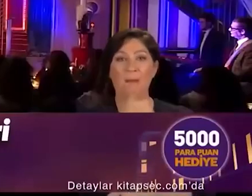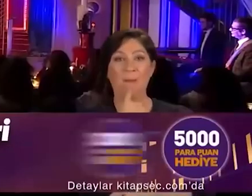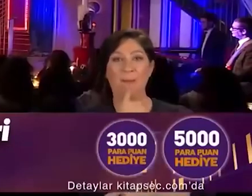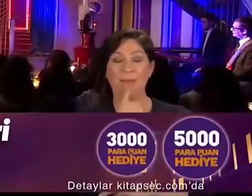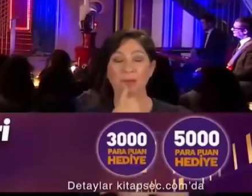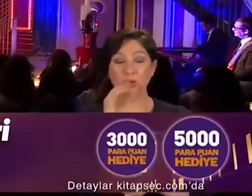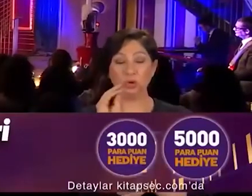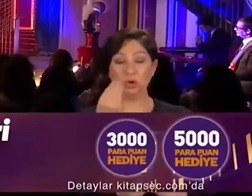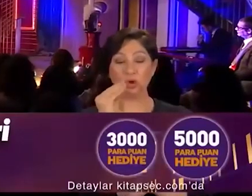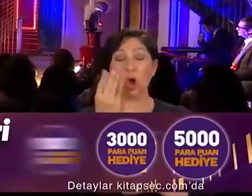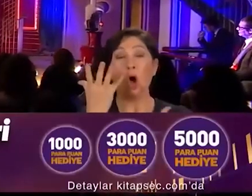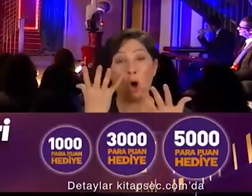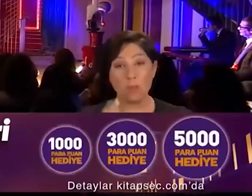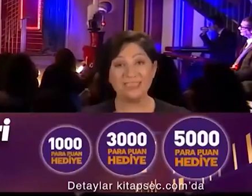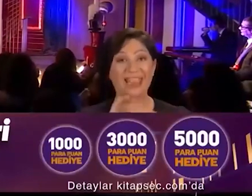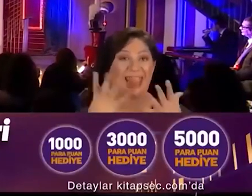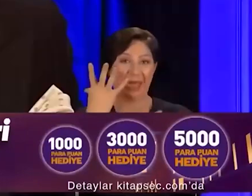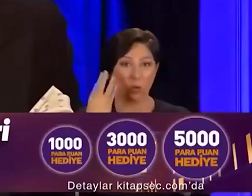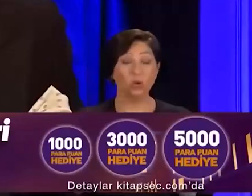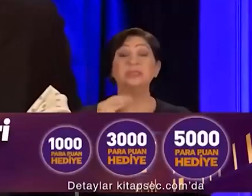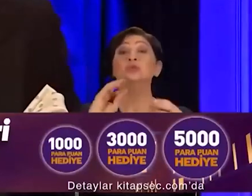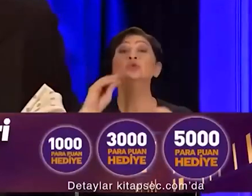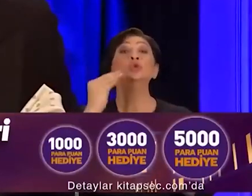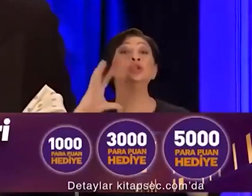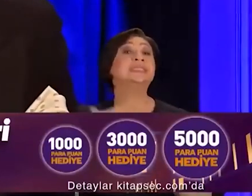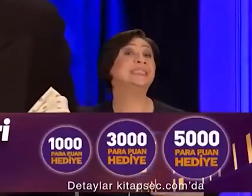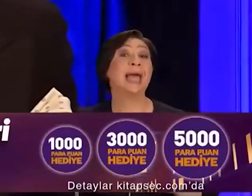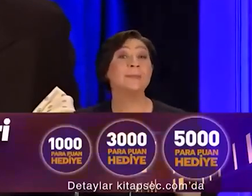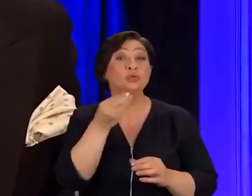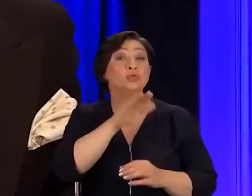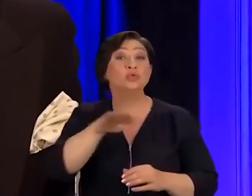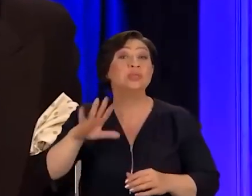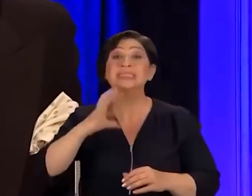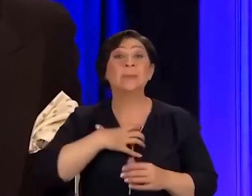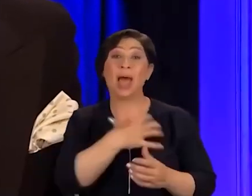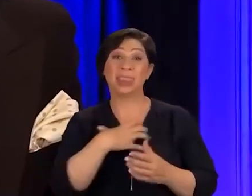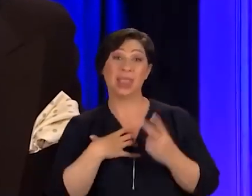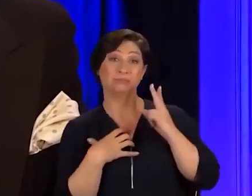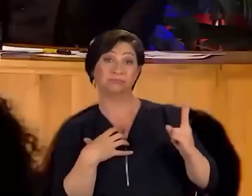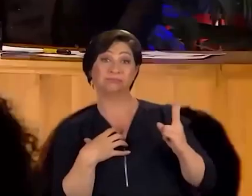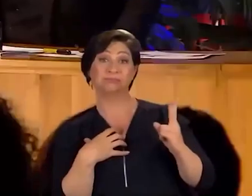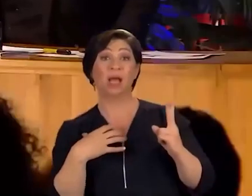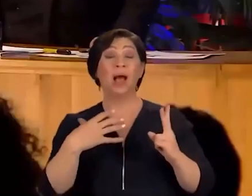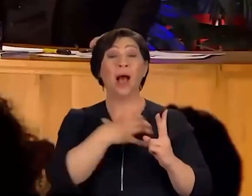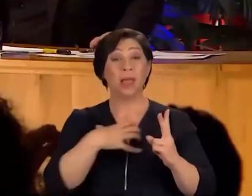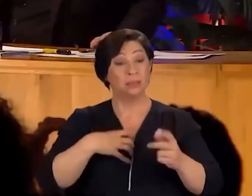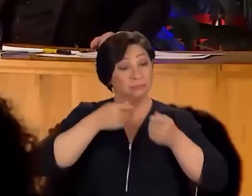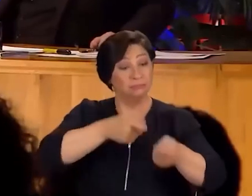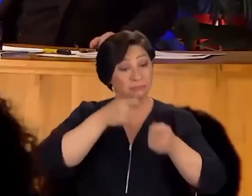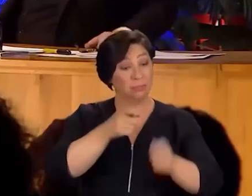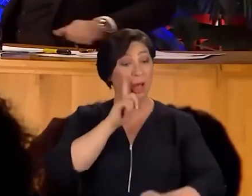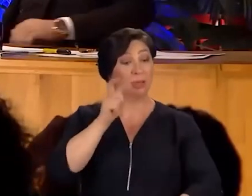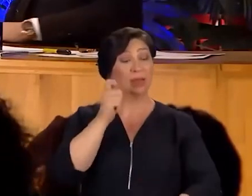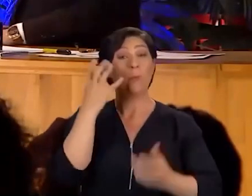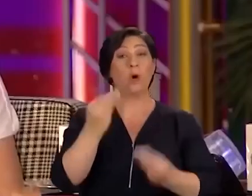bir baba çocukların olmasına neden olur ama çocukların sahibi annelerdir. Annelerdir adam eden adamı.